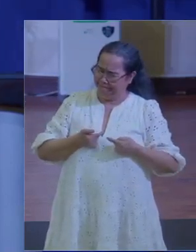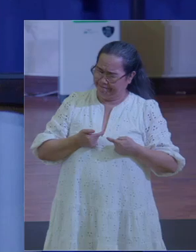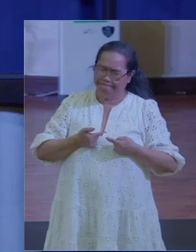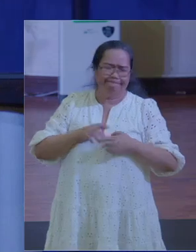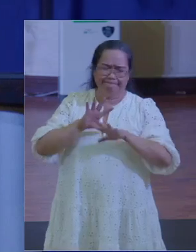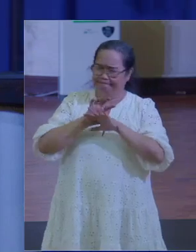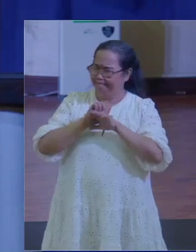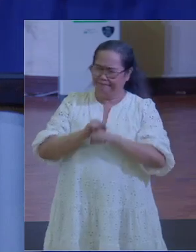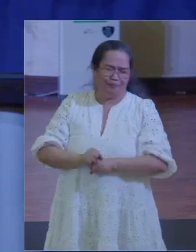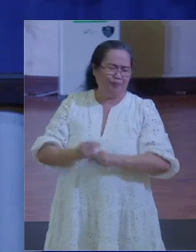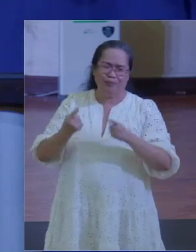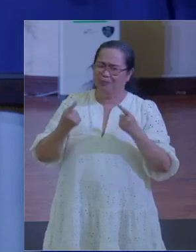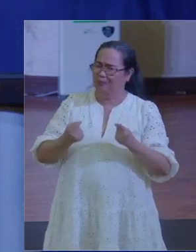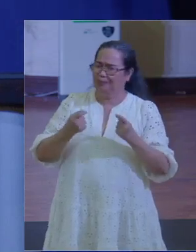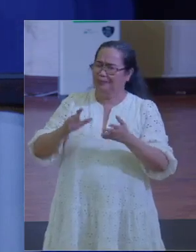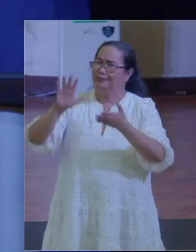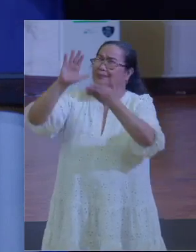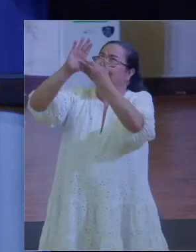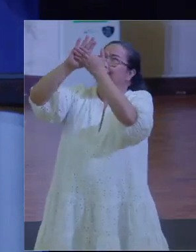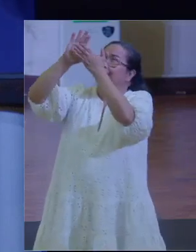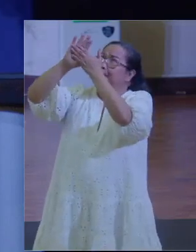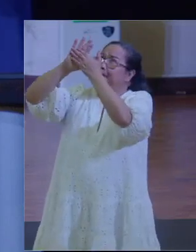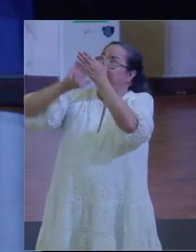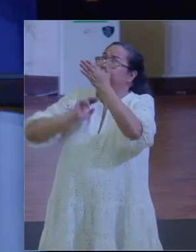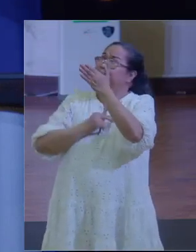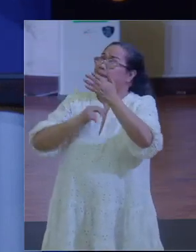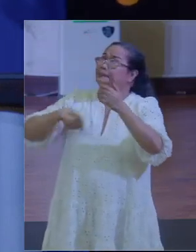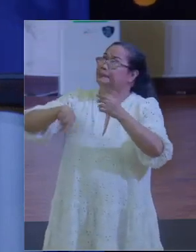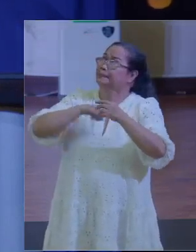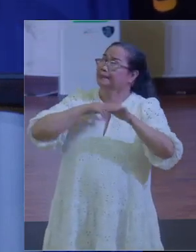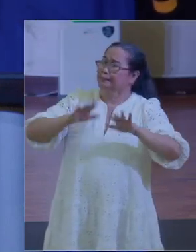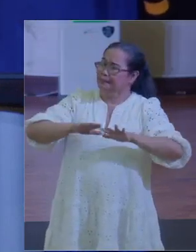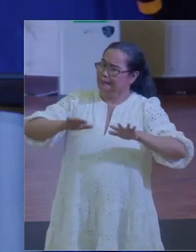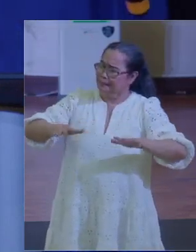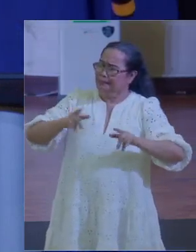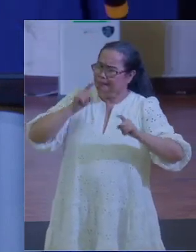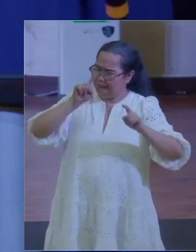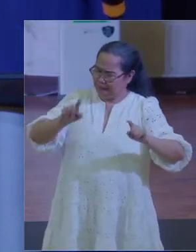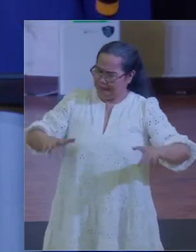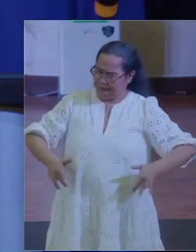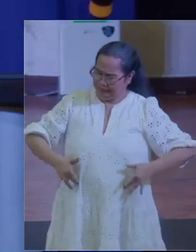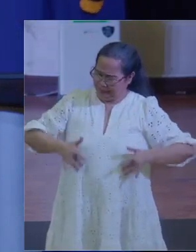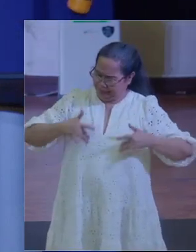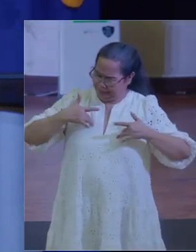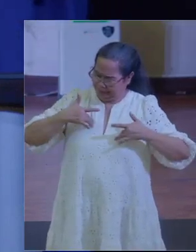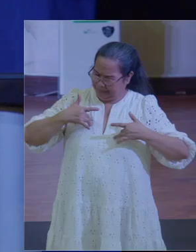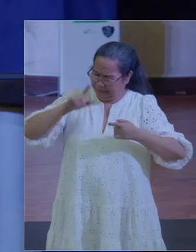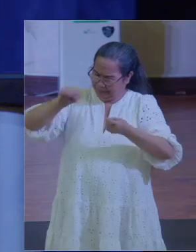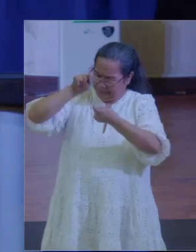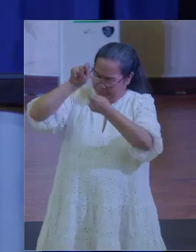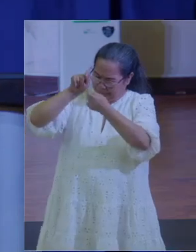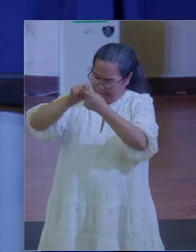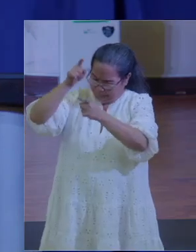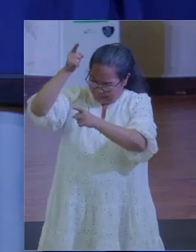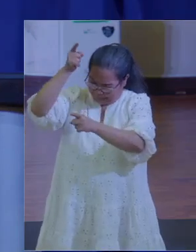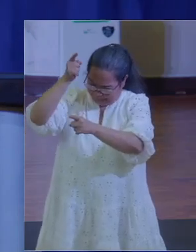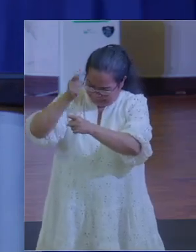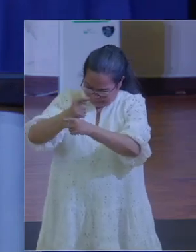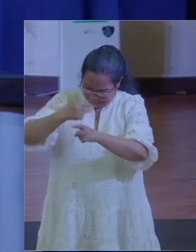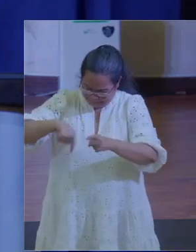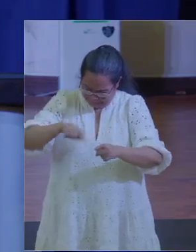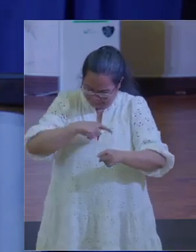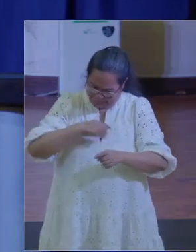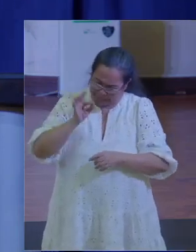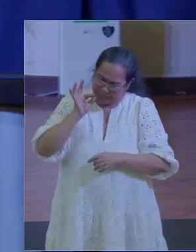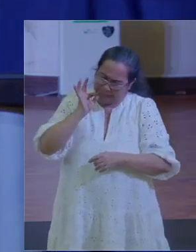madalas namin gawin. Panginoon, patawarin mo kami. Kami anak ng Diyos, dapat kami mabuhay ng matuwid. Dapat kami mayroong fruit